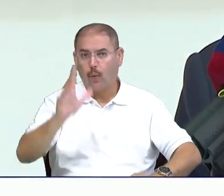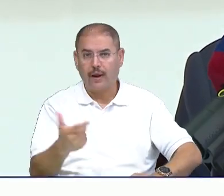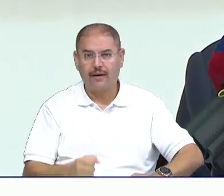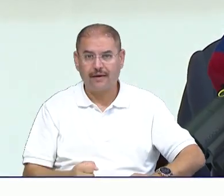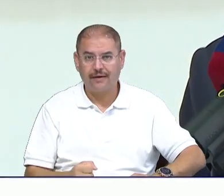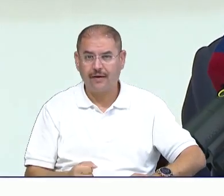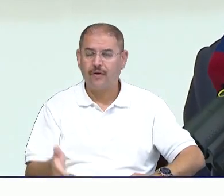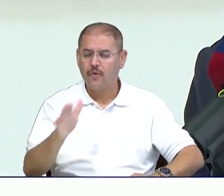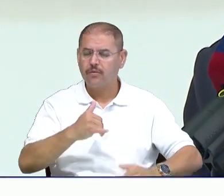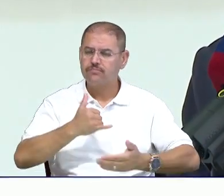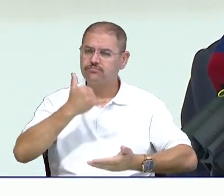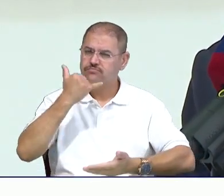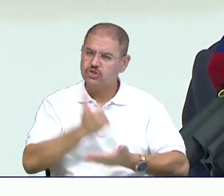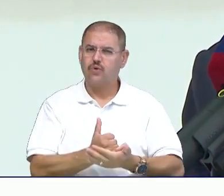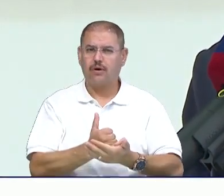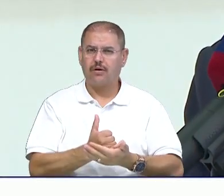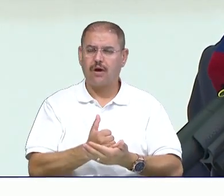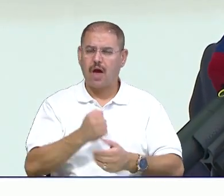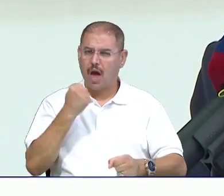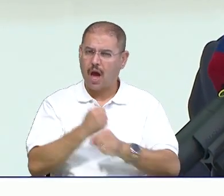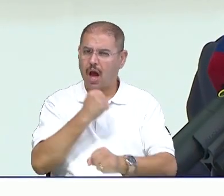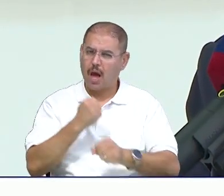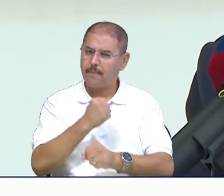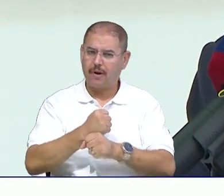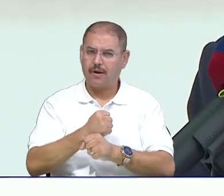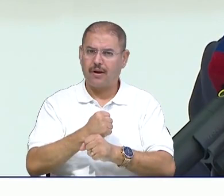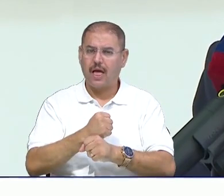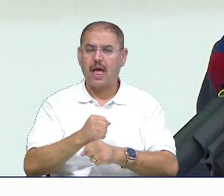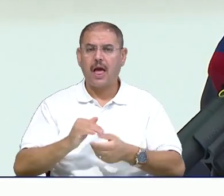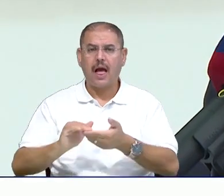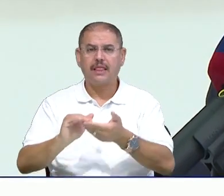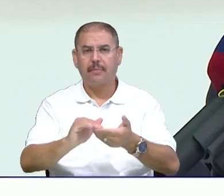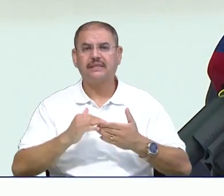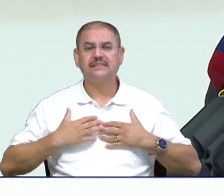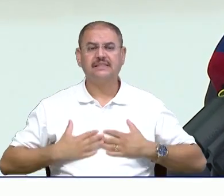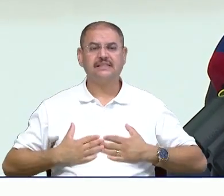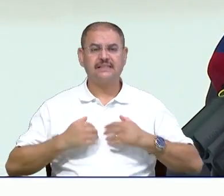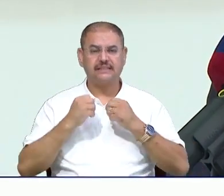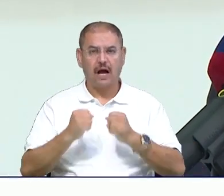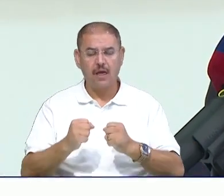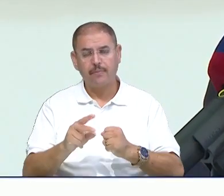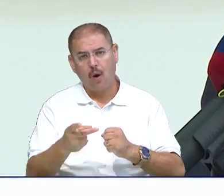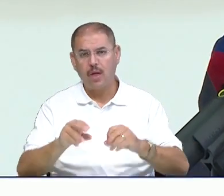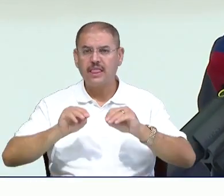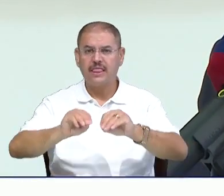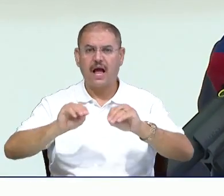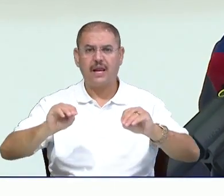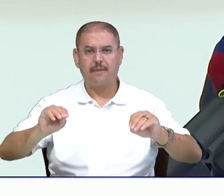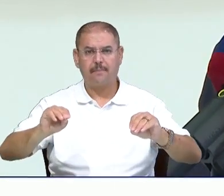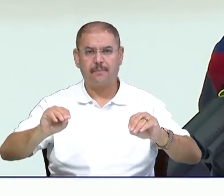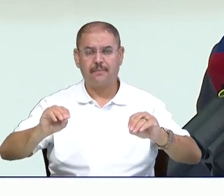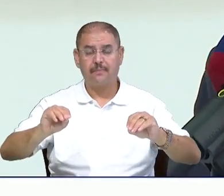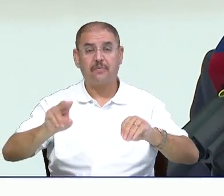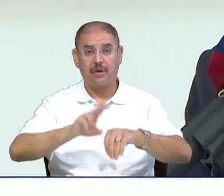ويجعل المسؤولية على عاتق الدولة في أمان شامل للمواطن، من خدمات صحية وتعليمية عالية الجودة للجميع